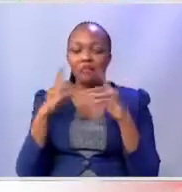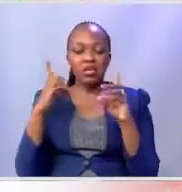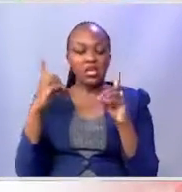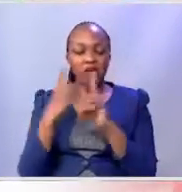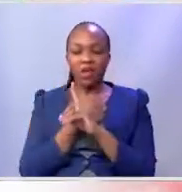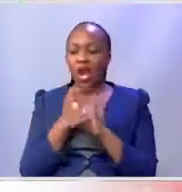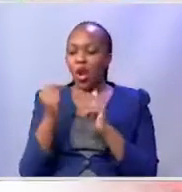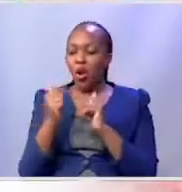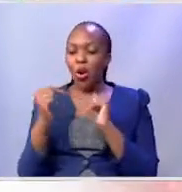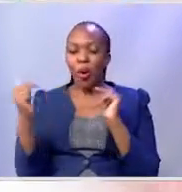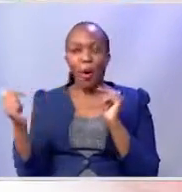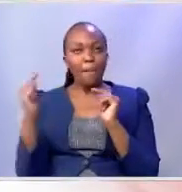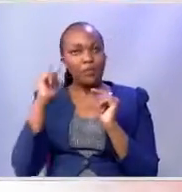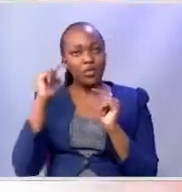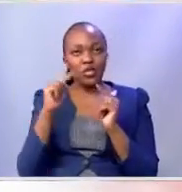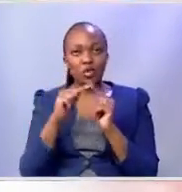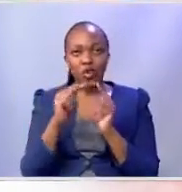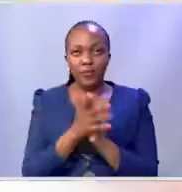mwitu wakali sana.